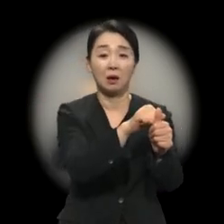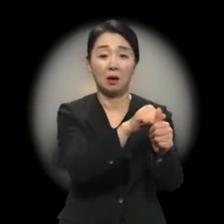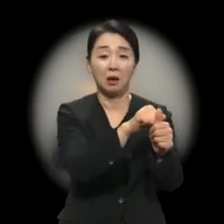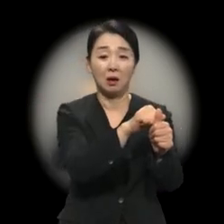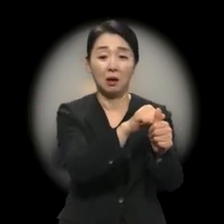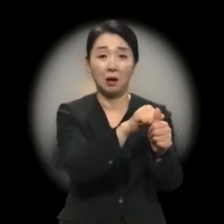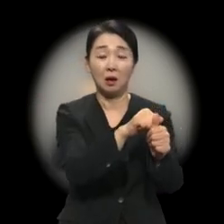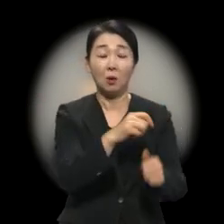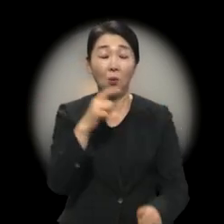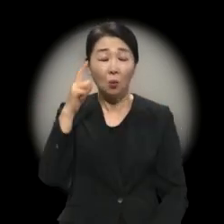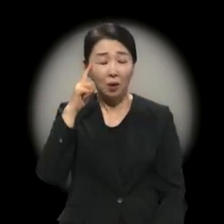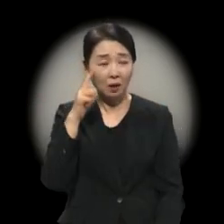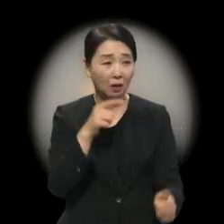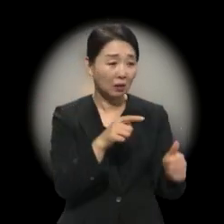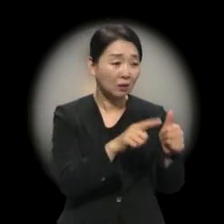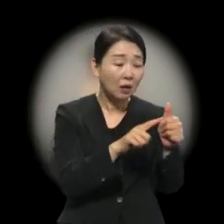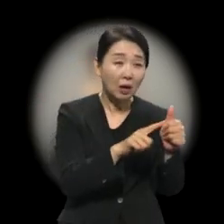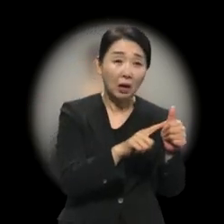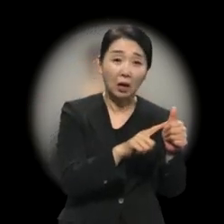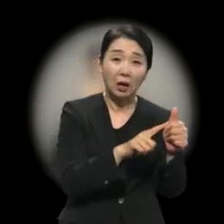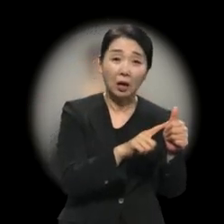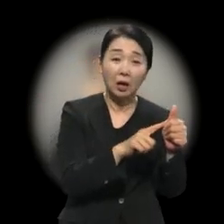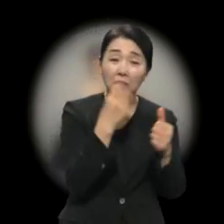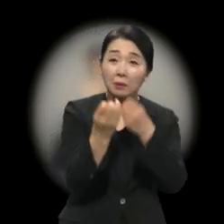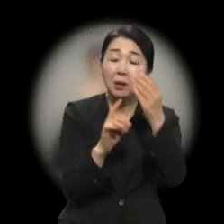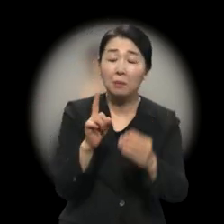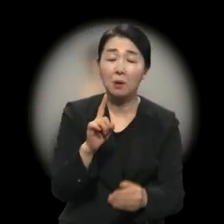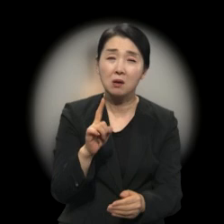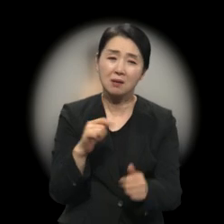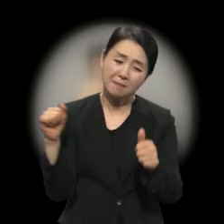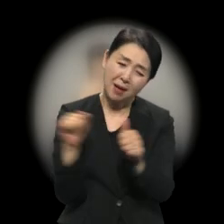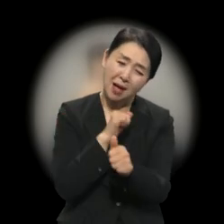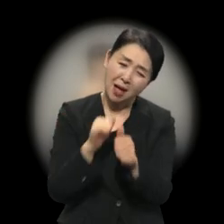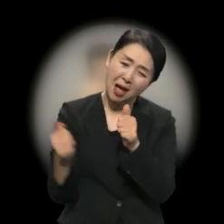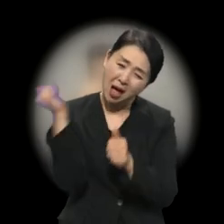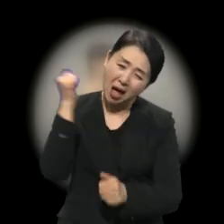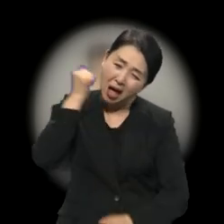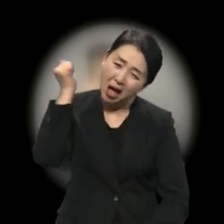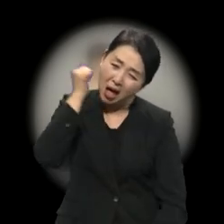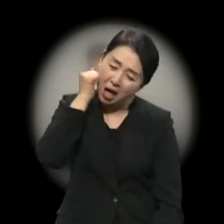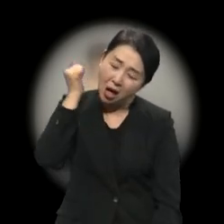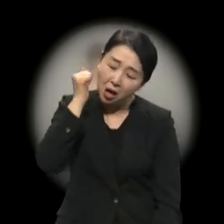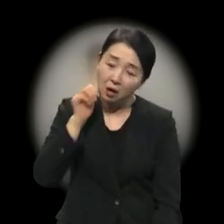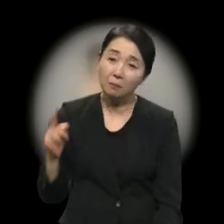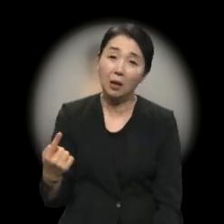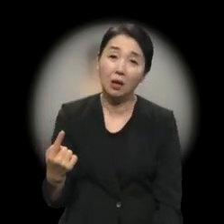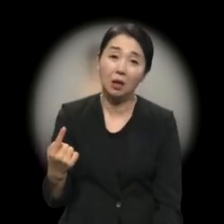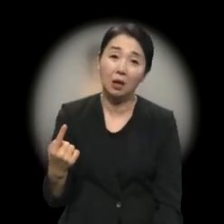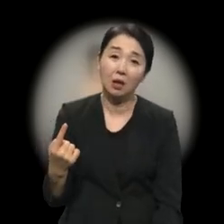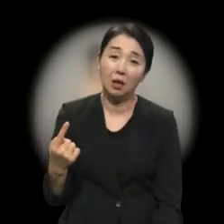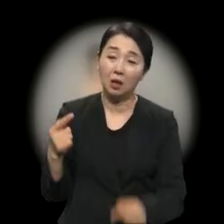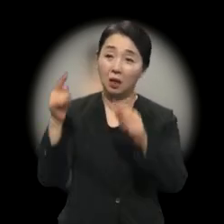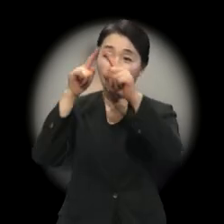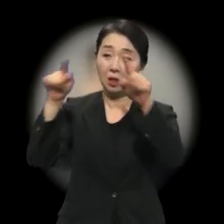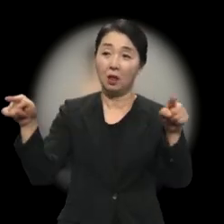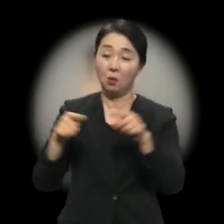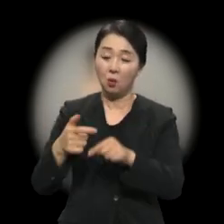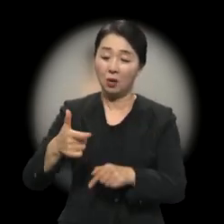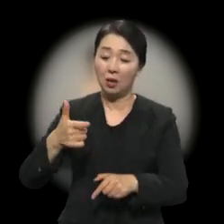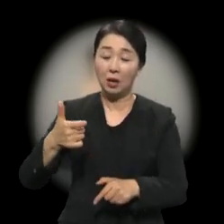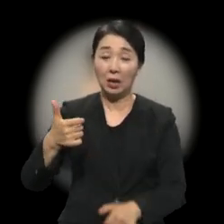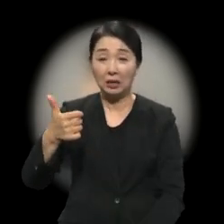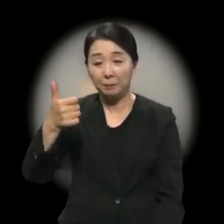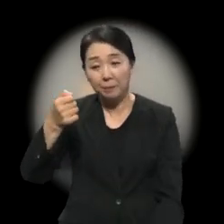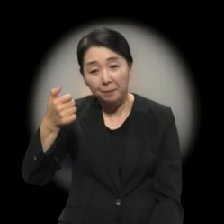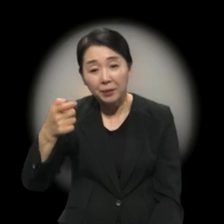입니다. 피해자의진술을들어보니,그는 100번넘게구타당했다고합니다.그는 옷걸이와라이터로맞았고,